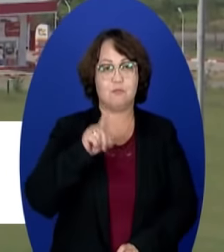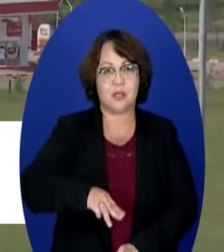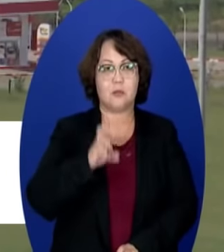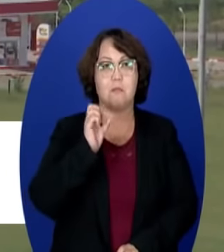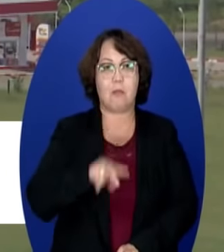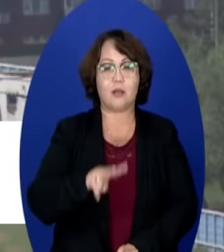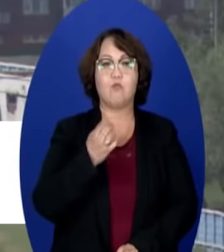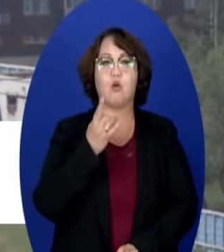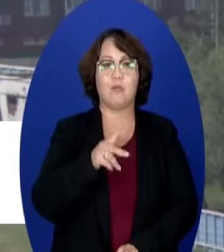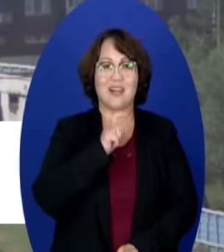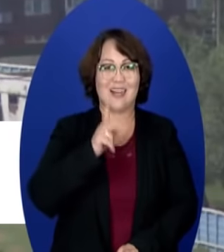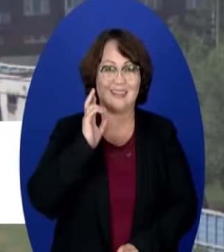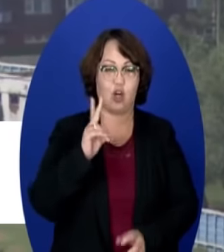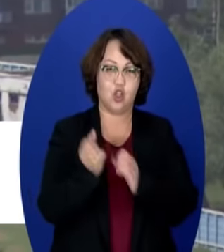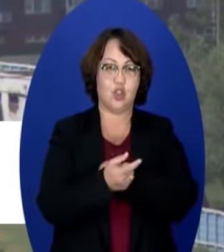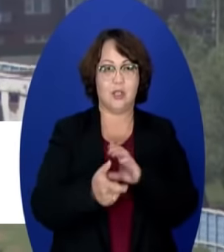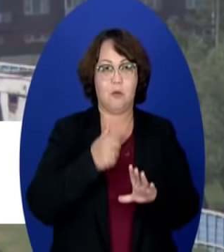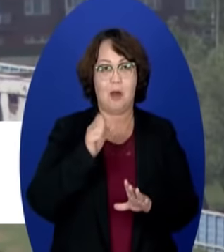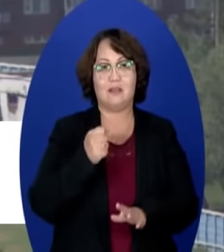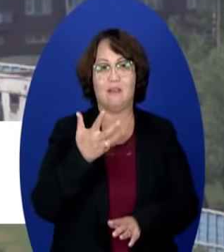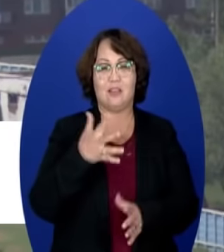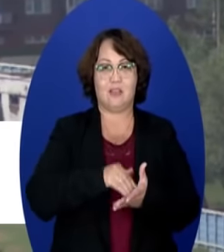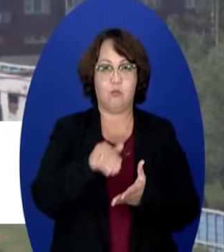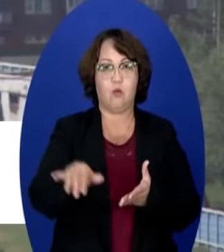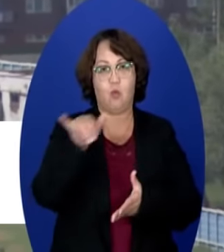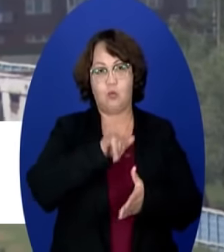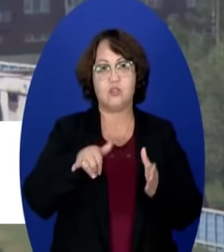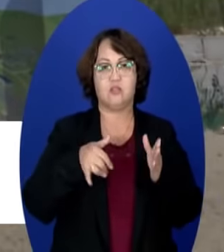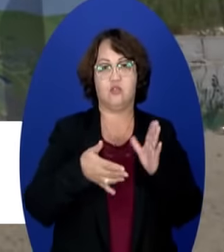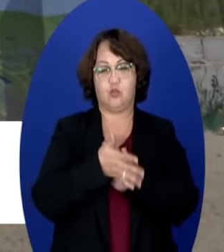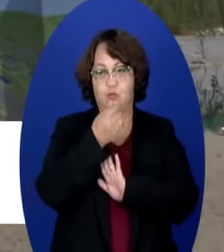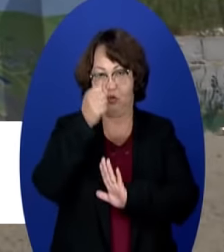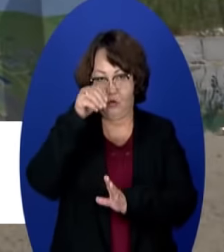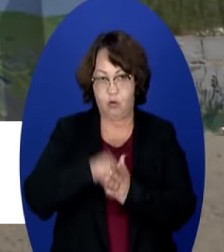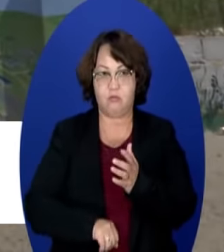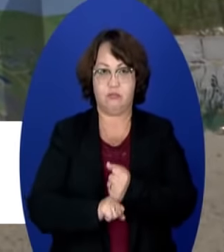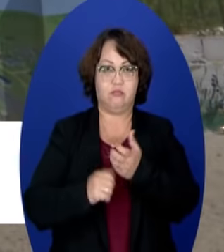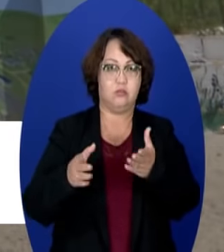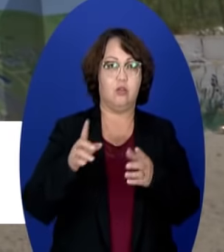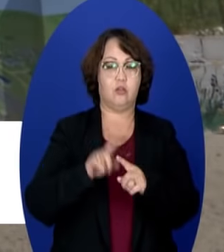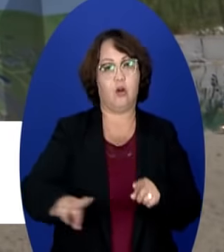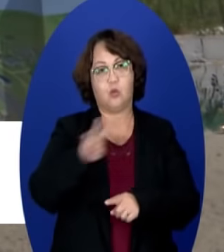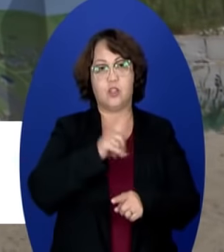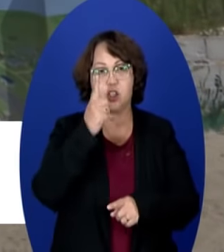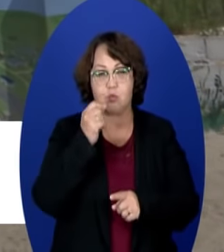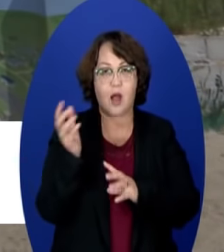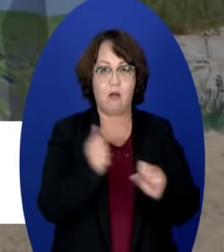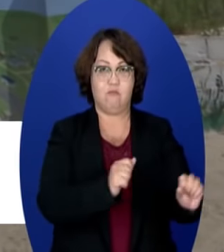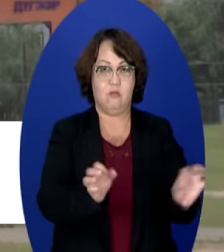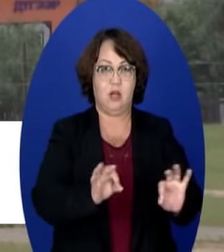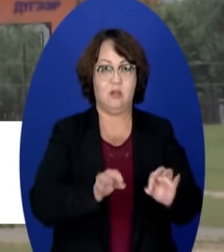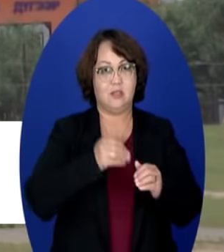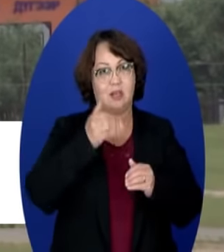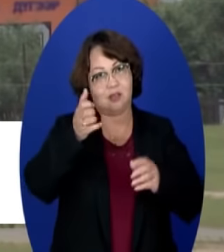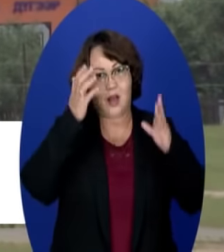хувьцаат компани онцгой татварлах 55 тэрбум төгрөг улсын төсөв төвлөрдөг. За энэ татвараас орон нутагт нэгч төгрөг үлддэггүй. Үүнийг